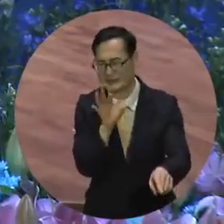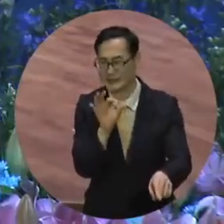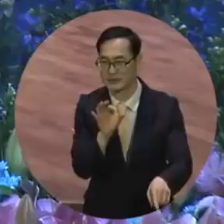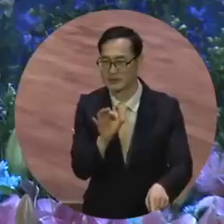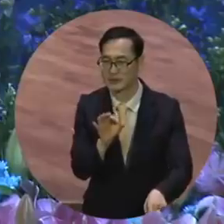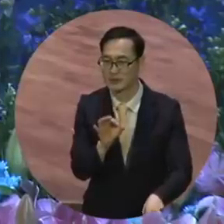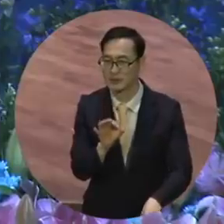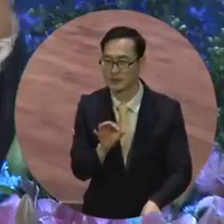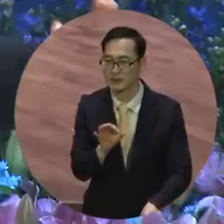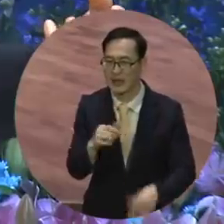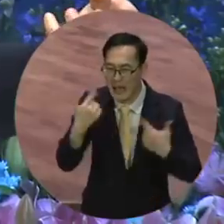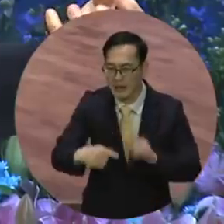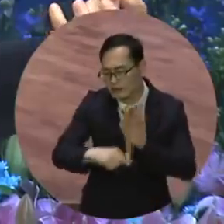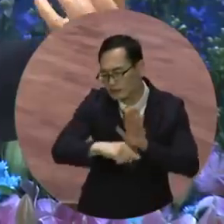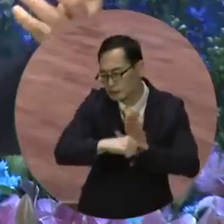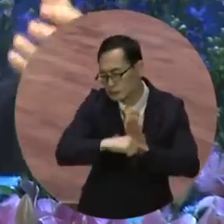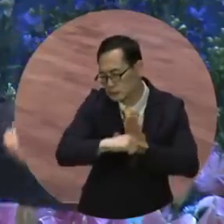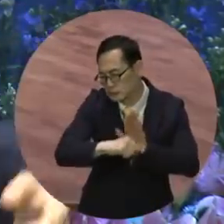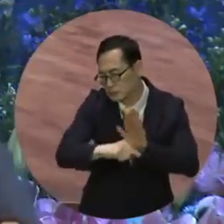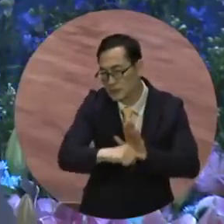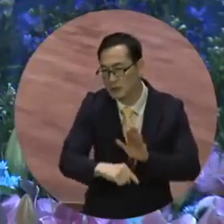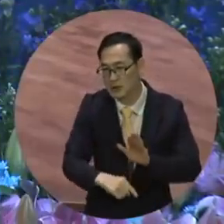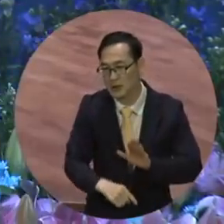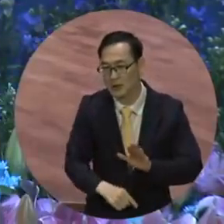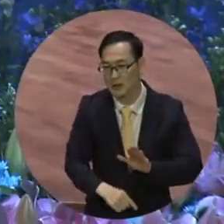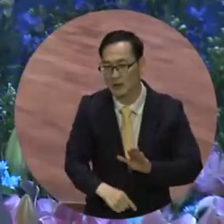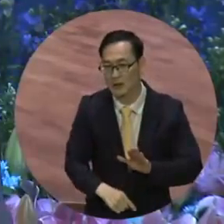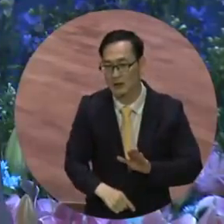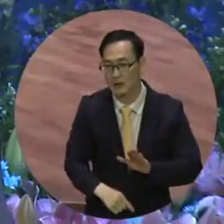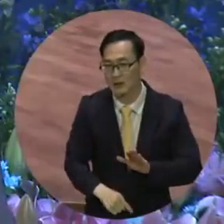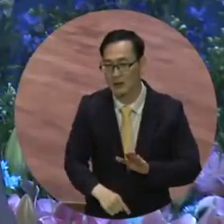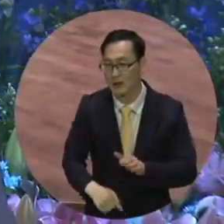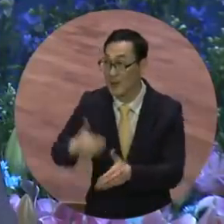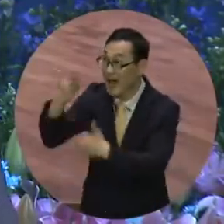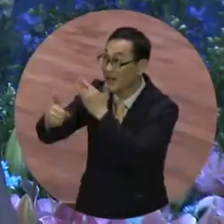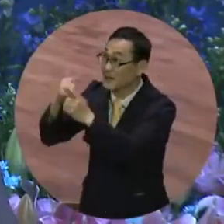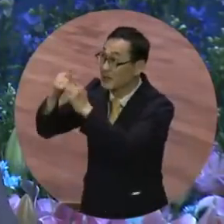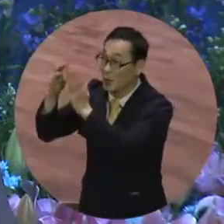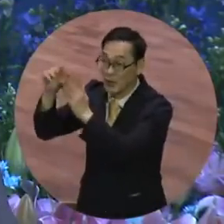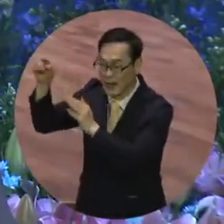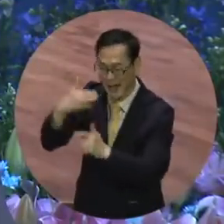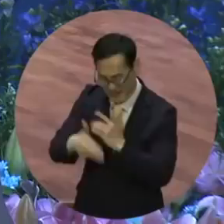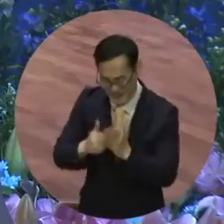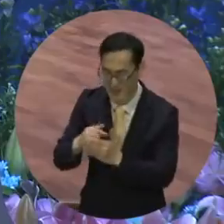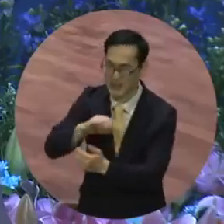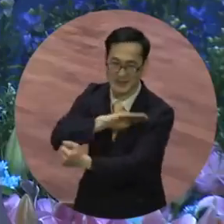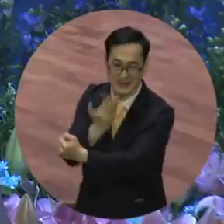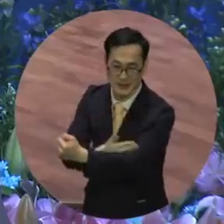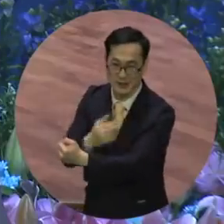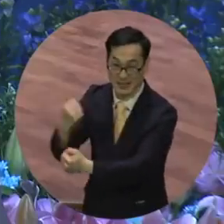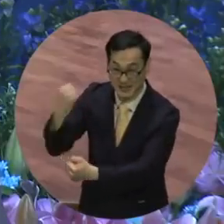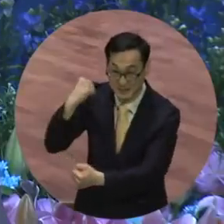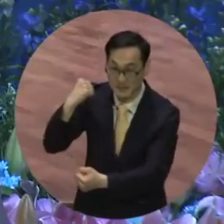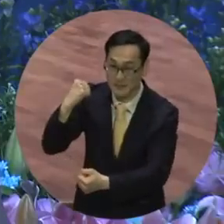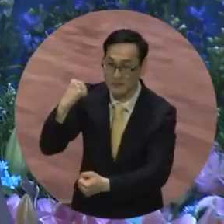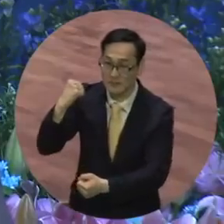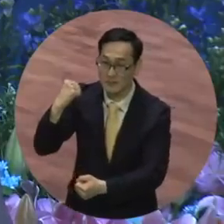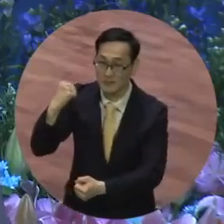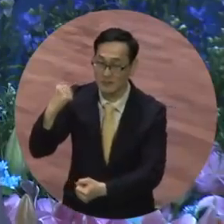내 스케일 가지고 어떻게 교회 감히 하나님의 교회에 영향을 미치려고 그래? 그러면 안 되지.